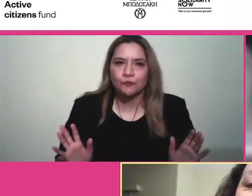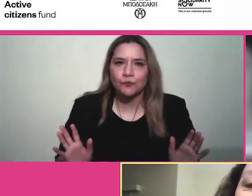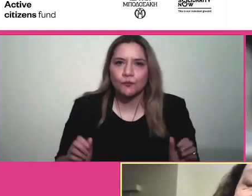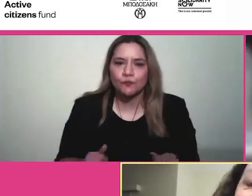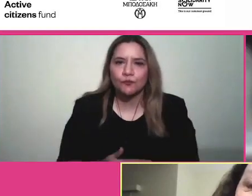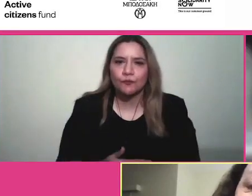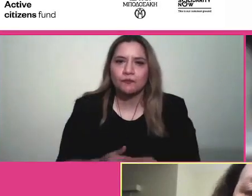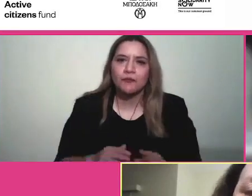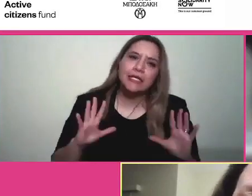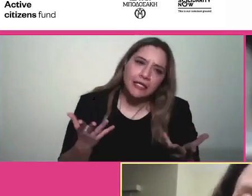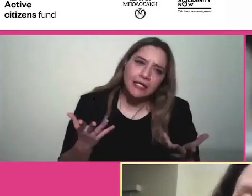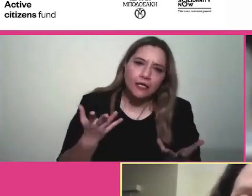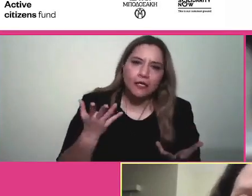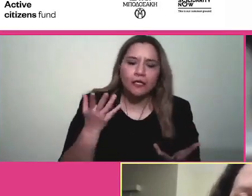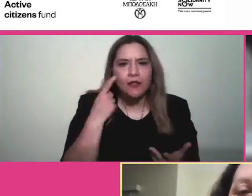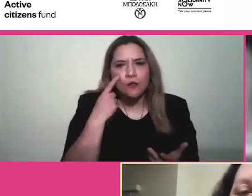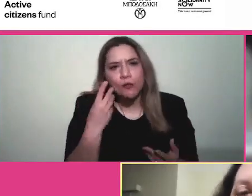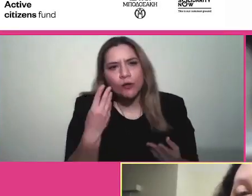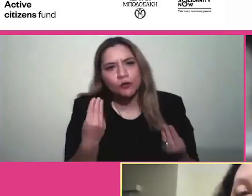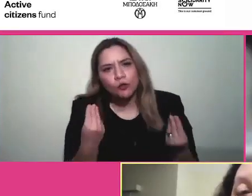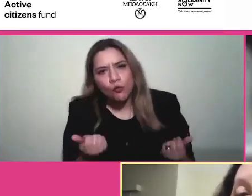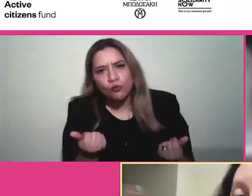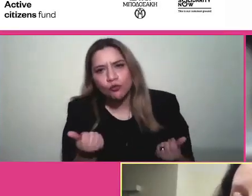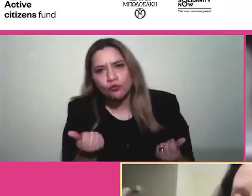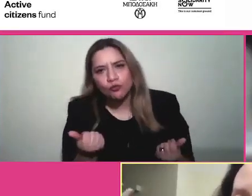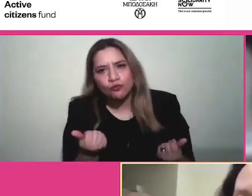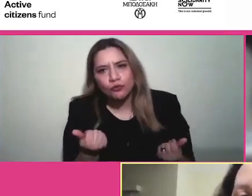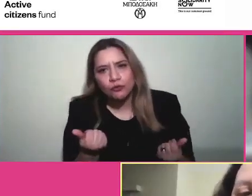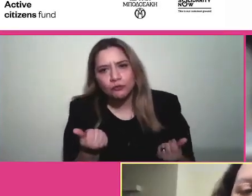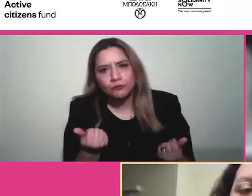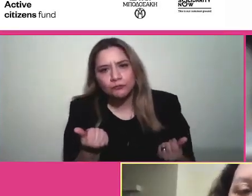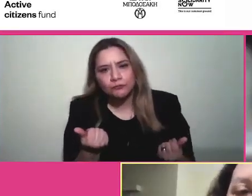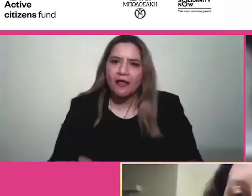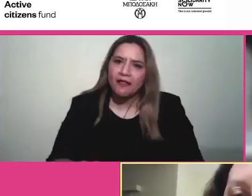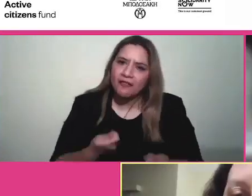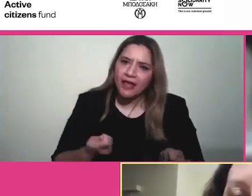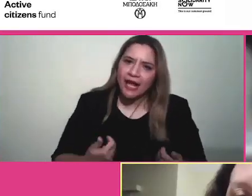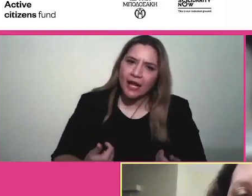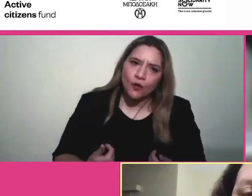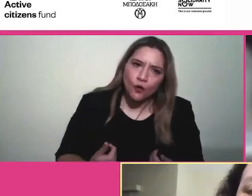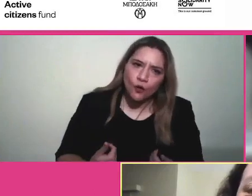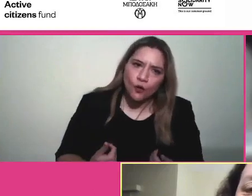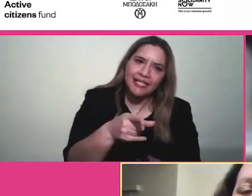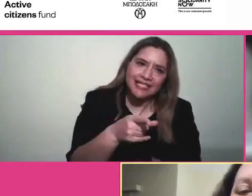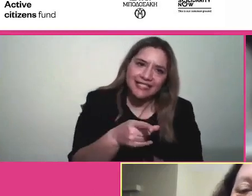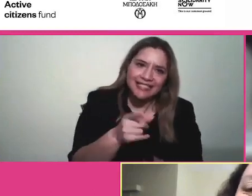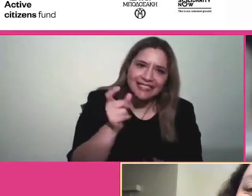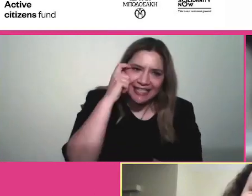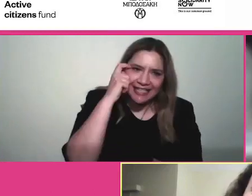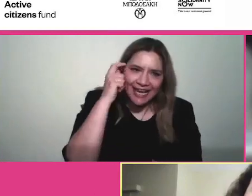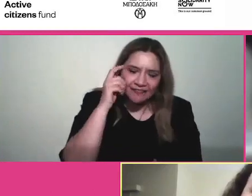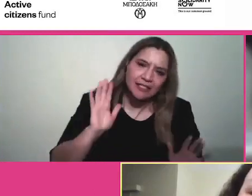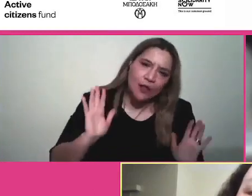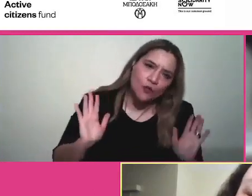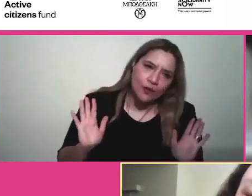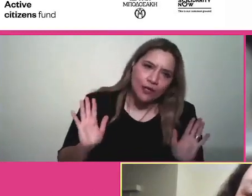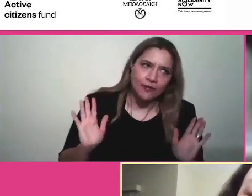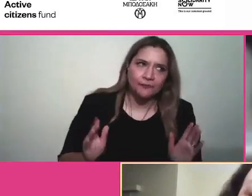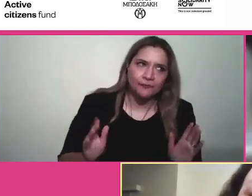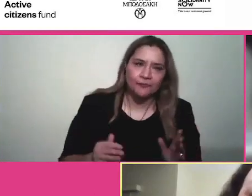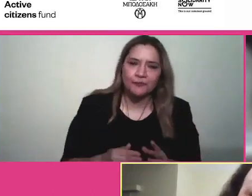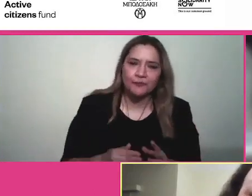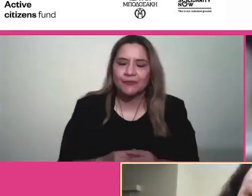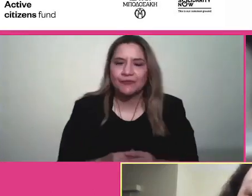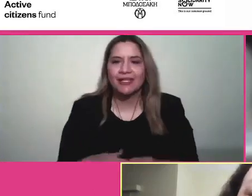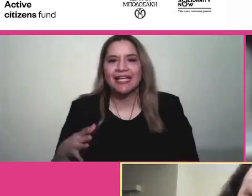ή θα δούμε εναλλακτικά αν θα κάνω εγώ κάποια πράγματα και θα προσπαθείτε εσείς να τα καταλαβαίνετε. Αλλά ήθελα